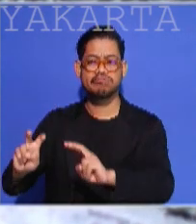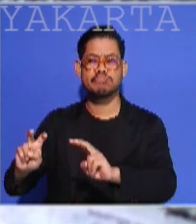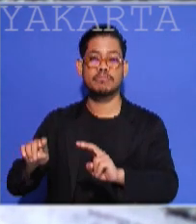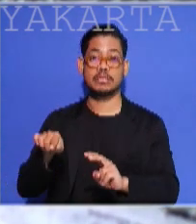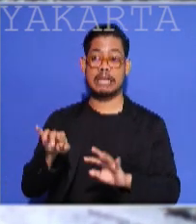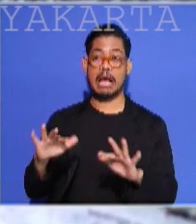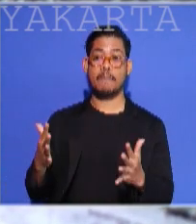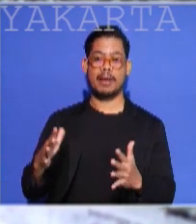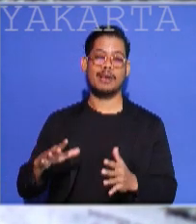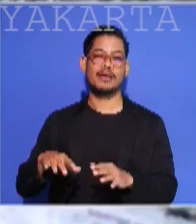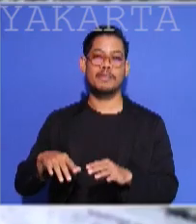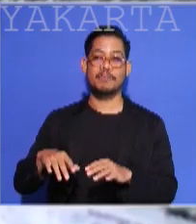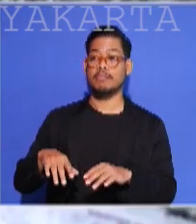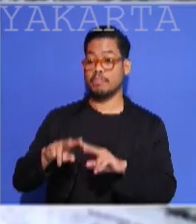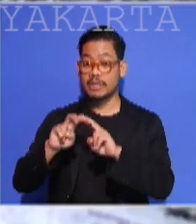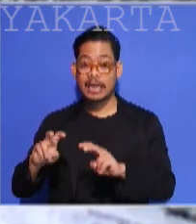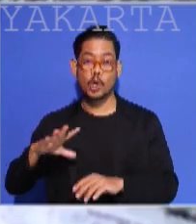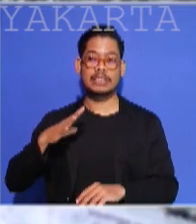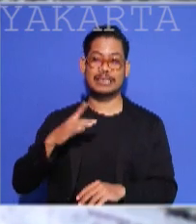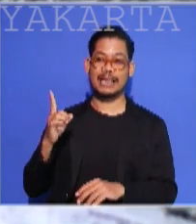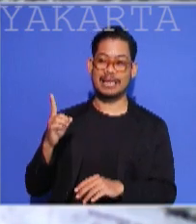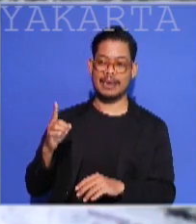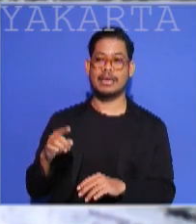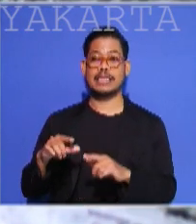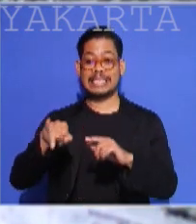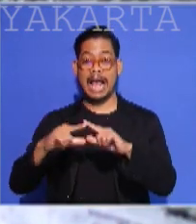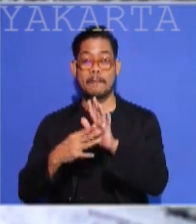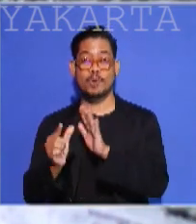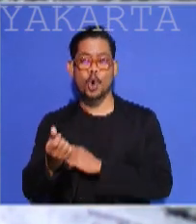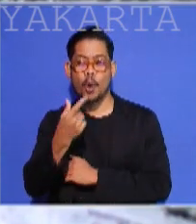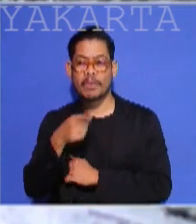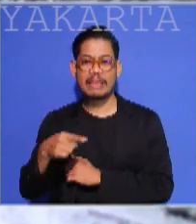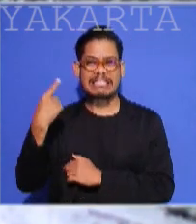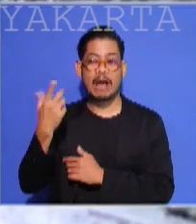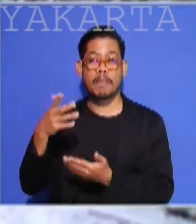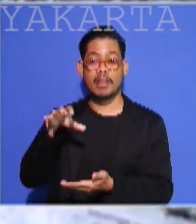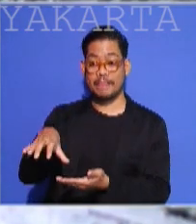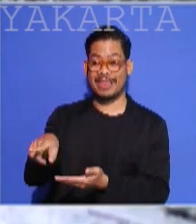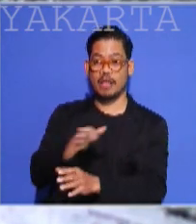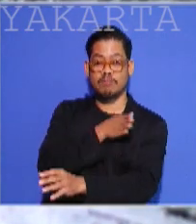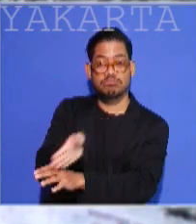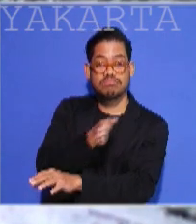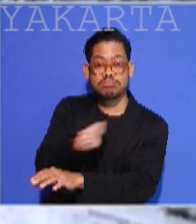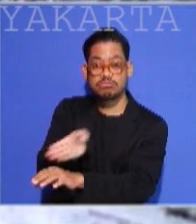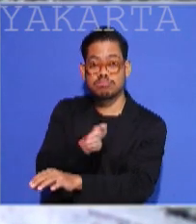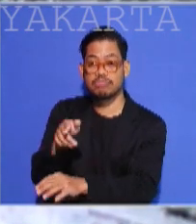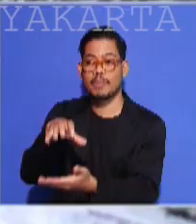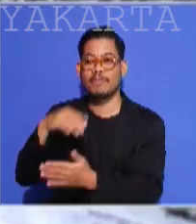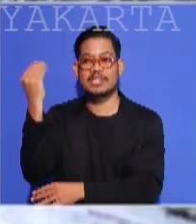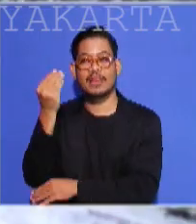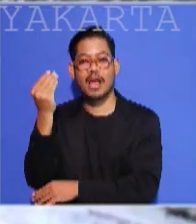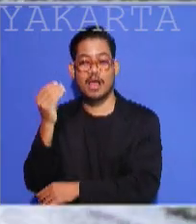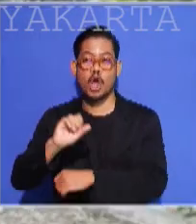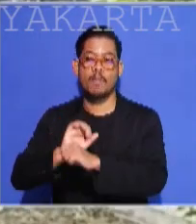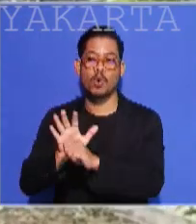akademisi, taman jamu ini selama ini juga menjadi salah satu destinasi wisata edukasi menarik bagi masyarakat di Kabupaten Kulon Progo dan